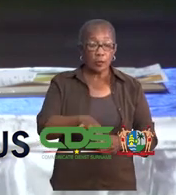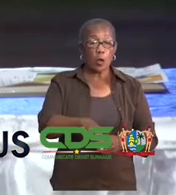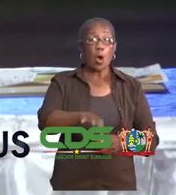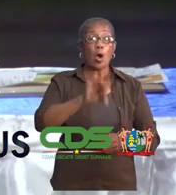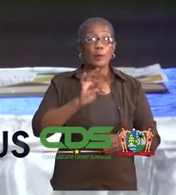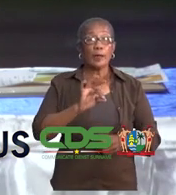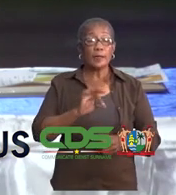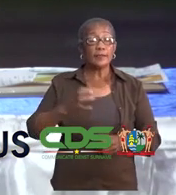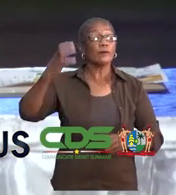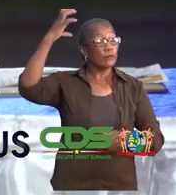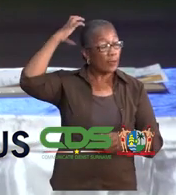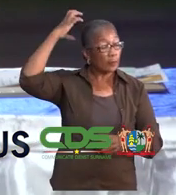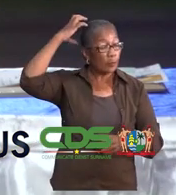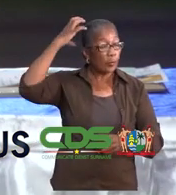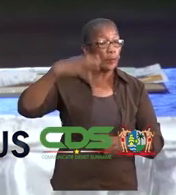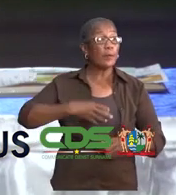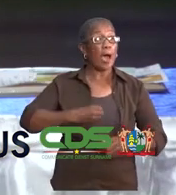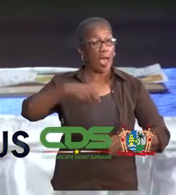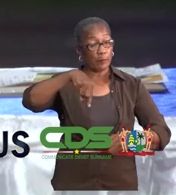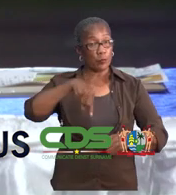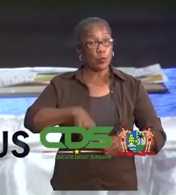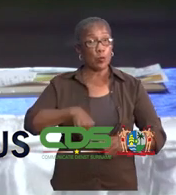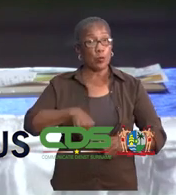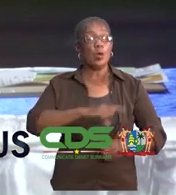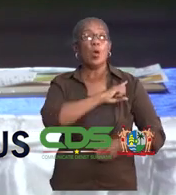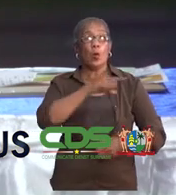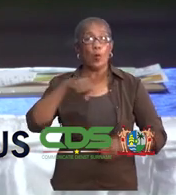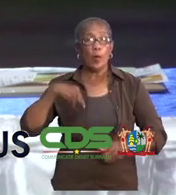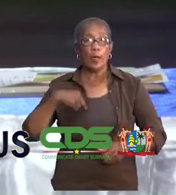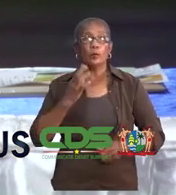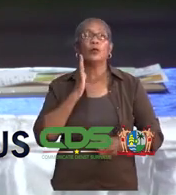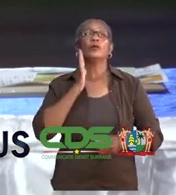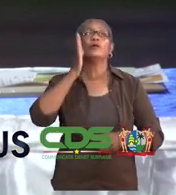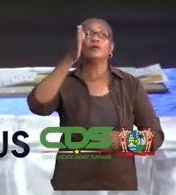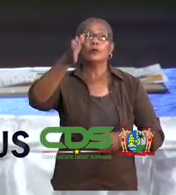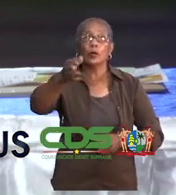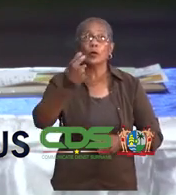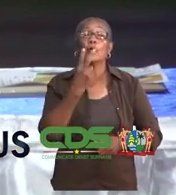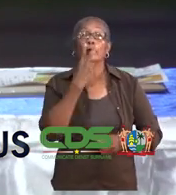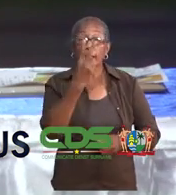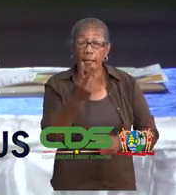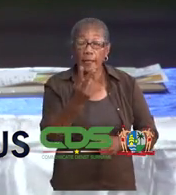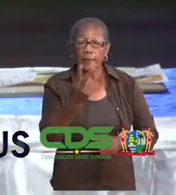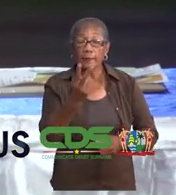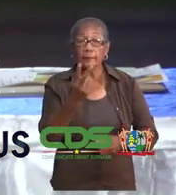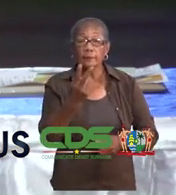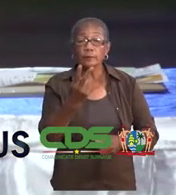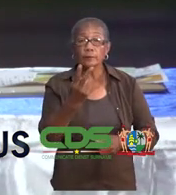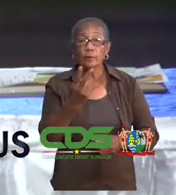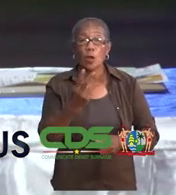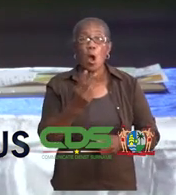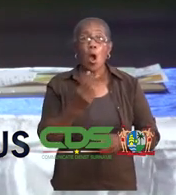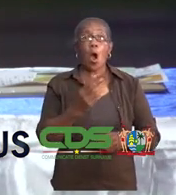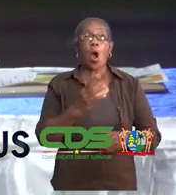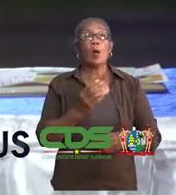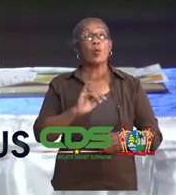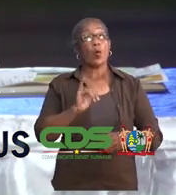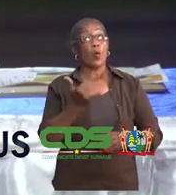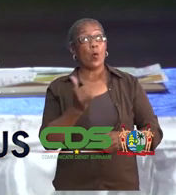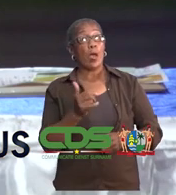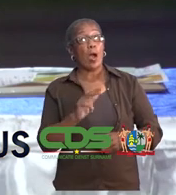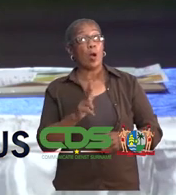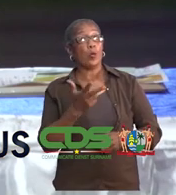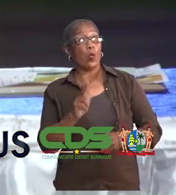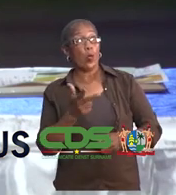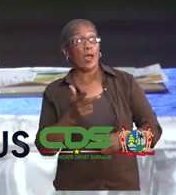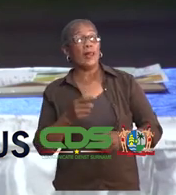vraagstukken waarmee we nu te kampen hebben, dat we moeten vooruitzien. Dat we moeten kijken op welke wijze we